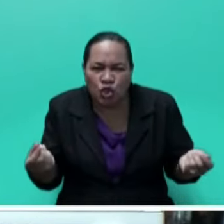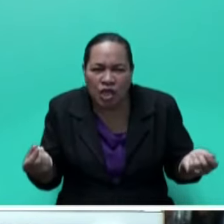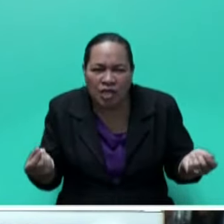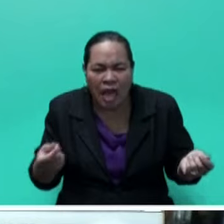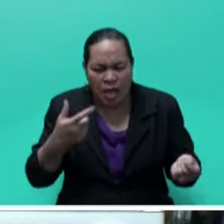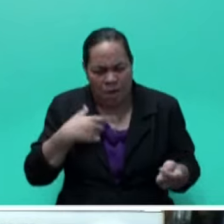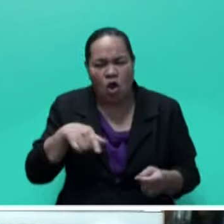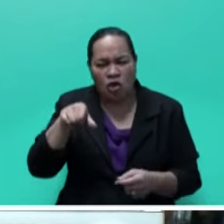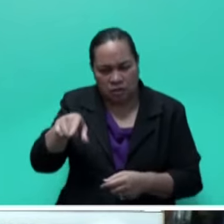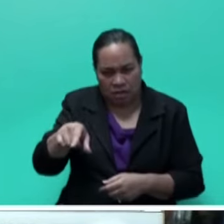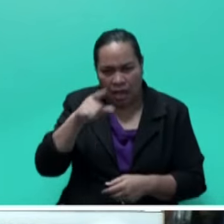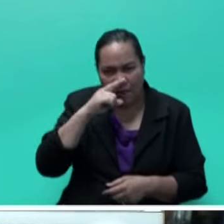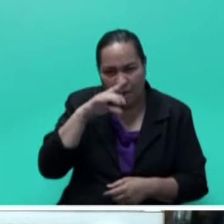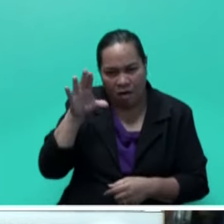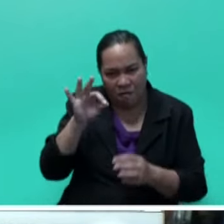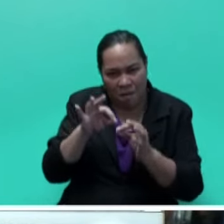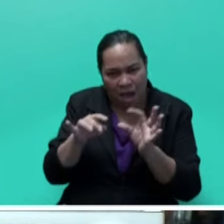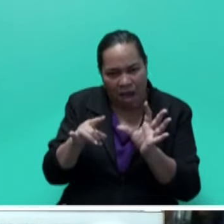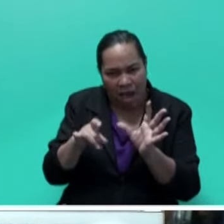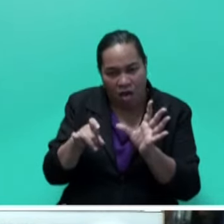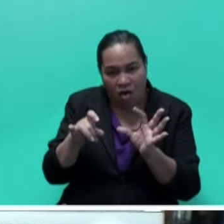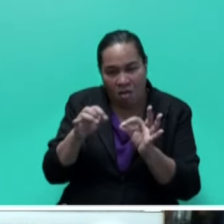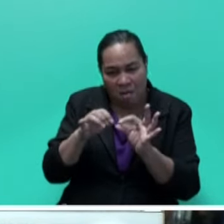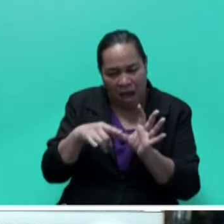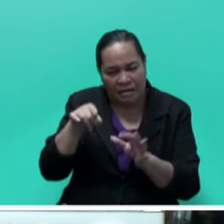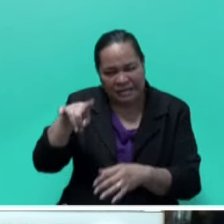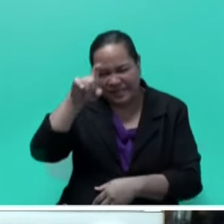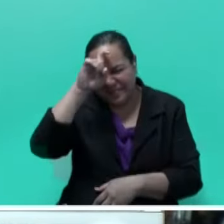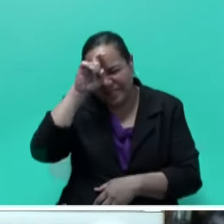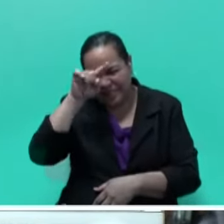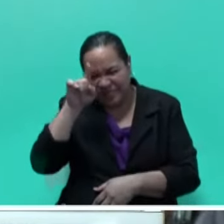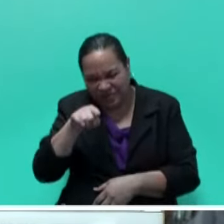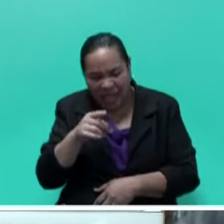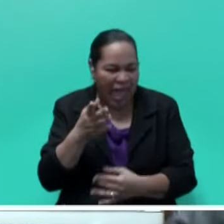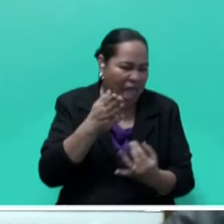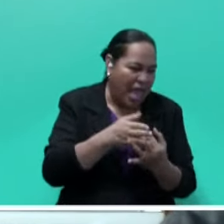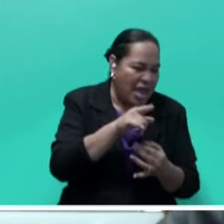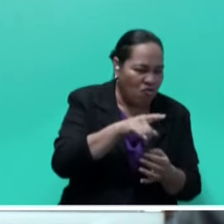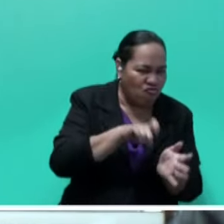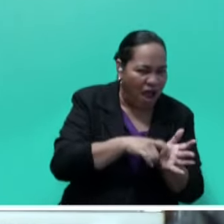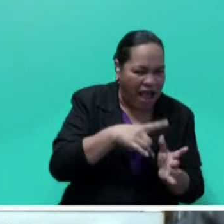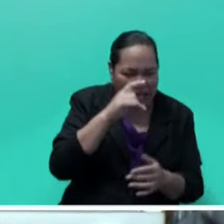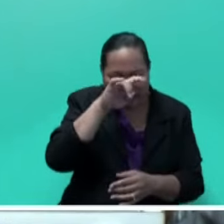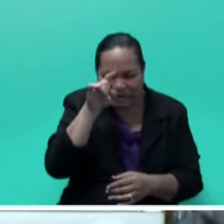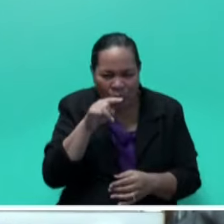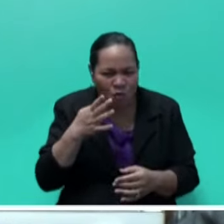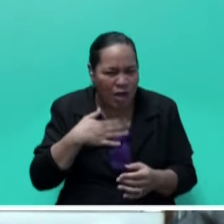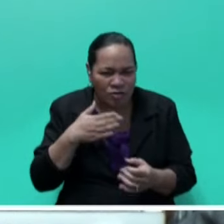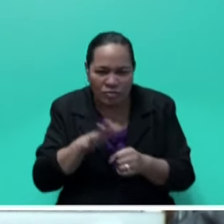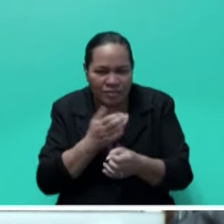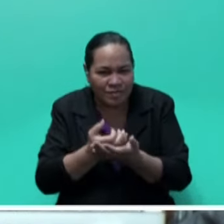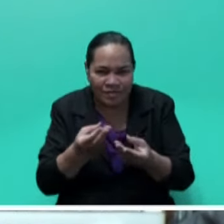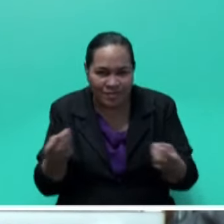tigo baleta na yaleala, baleta na sanava turanga mba, ke na sanava turanga ora.